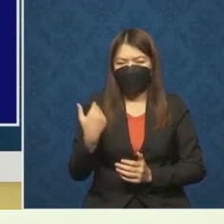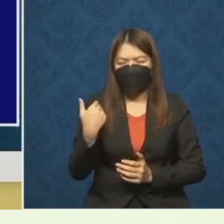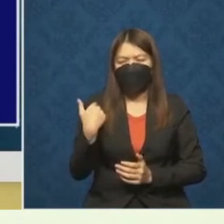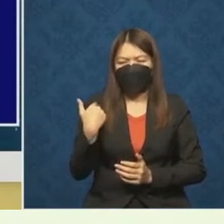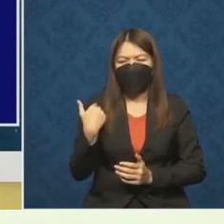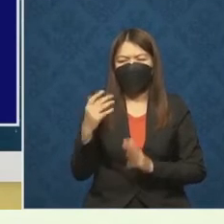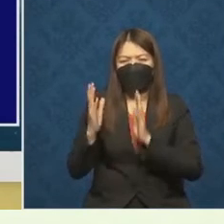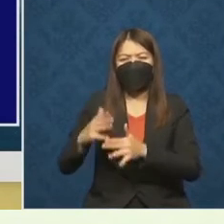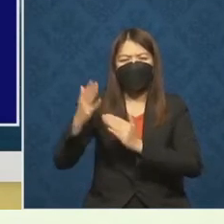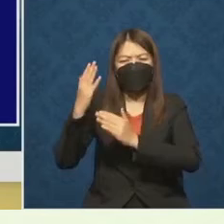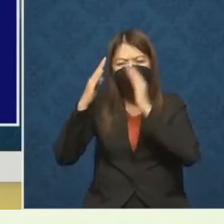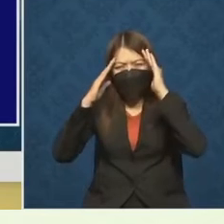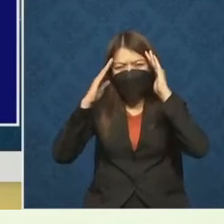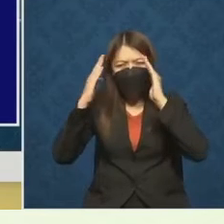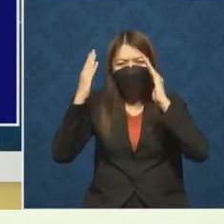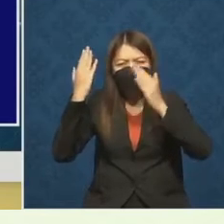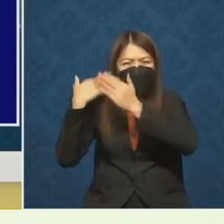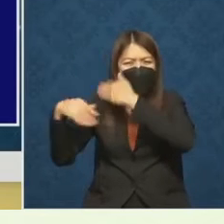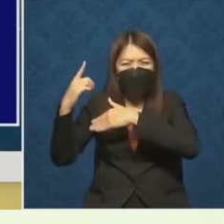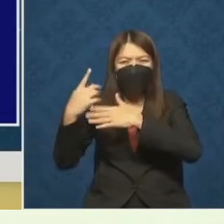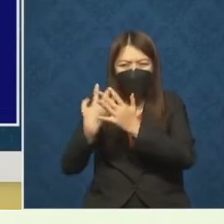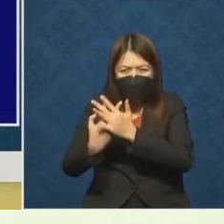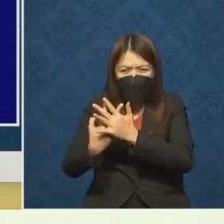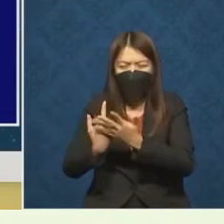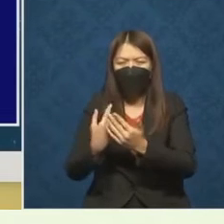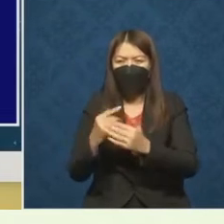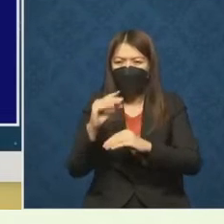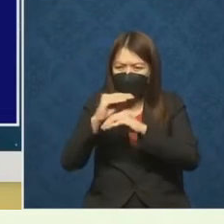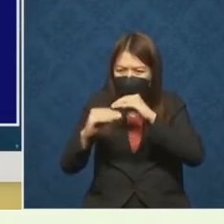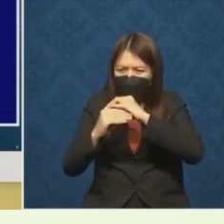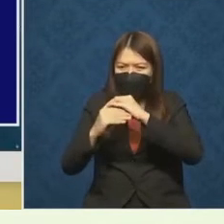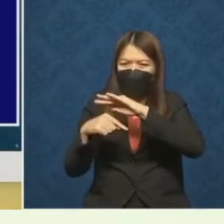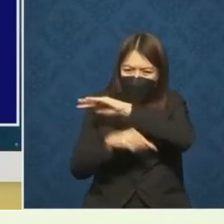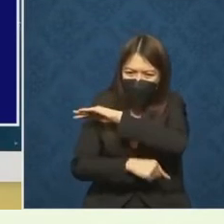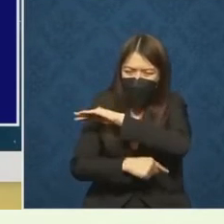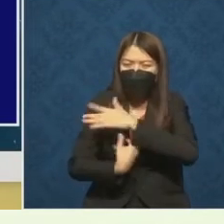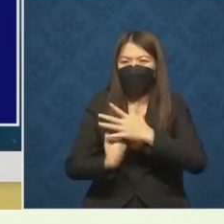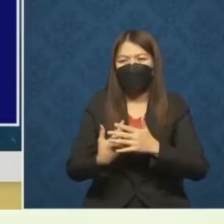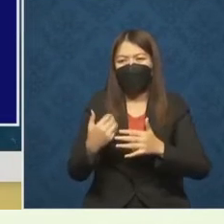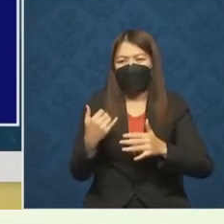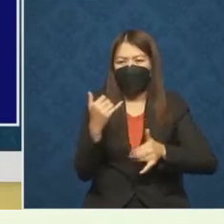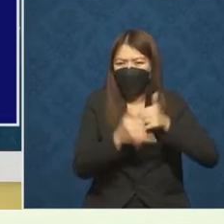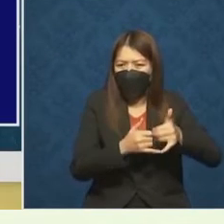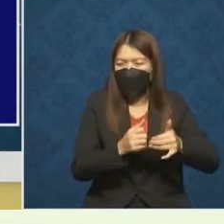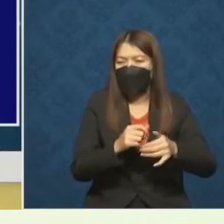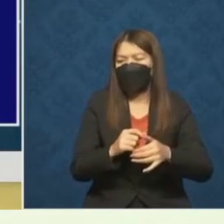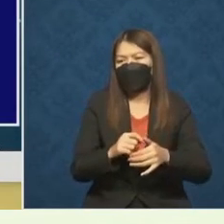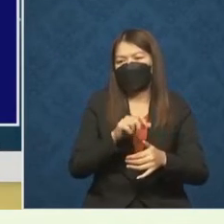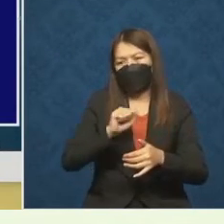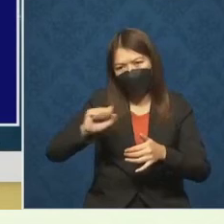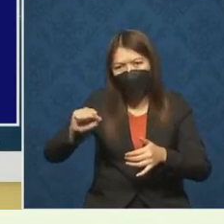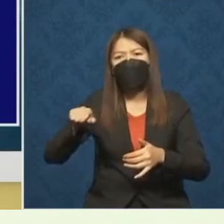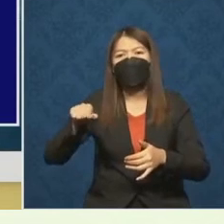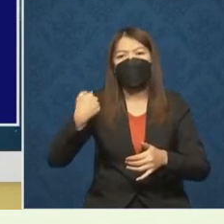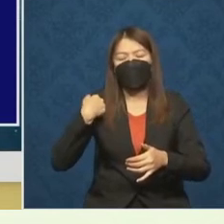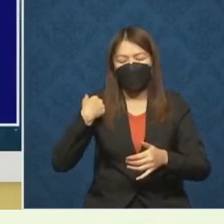างความปั่นป่วนในสภามีผู้ที่ทุจริตโครงการนะเข้าสภามาหลายคนนะฮะจนก